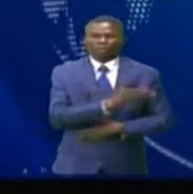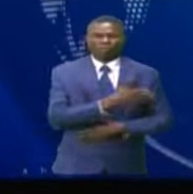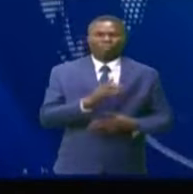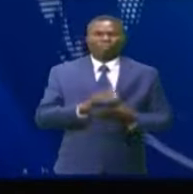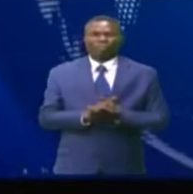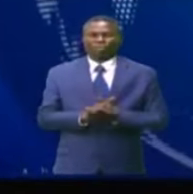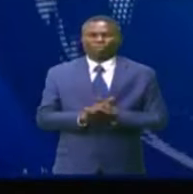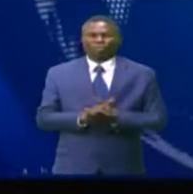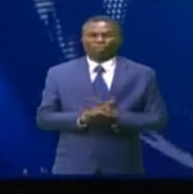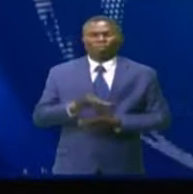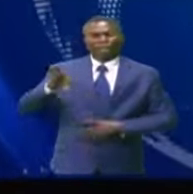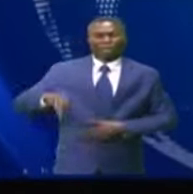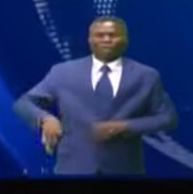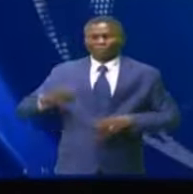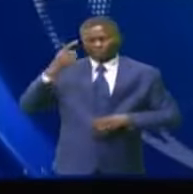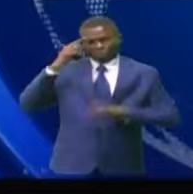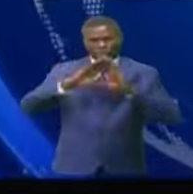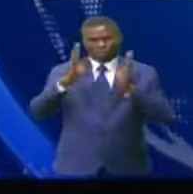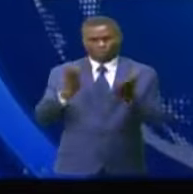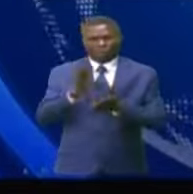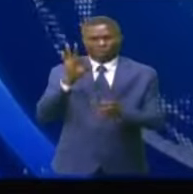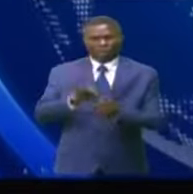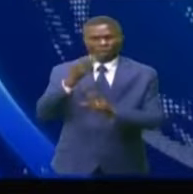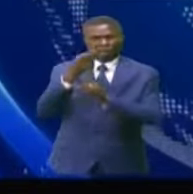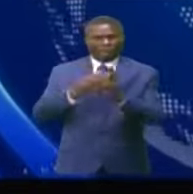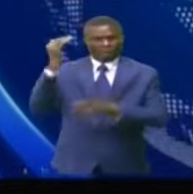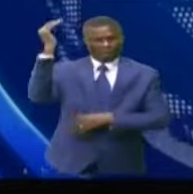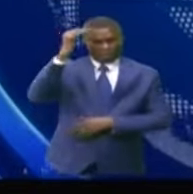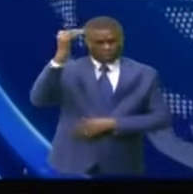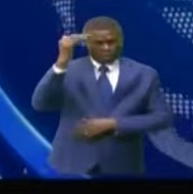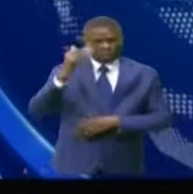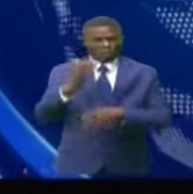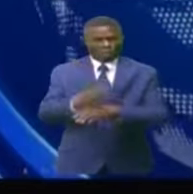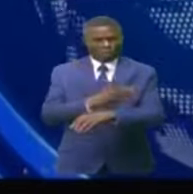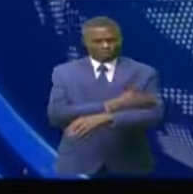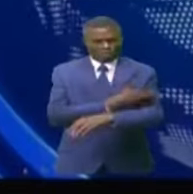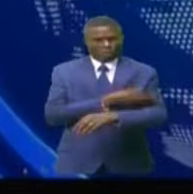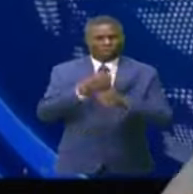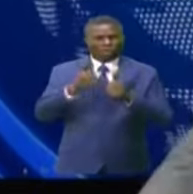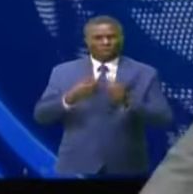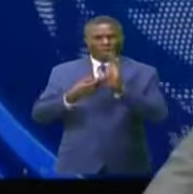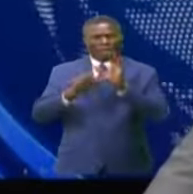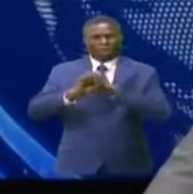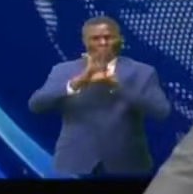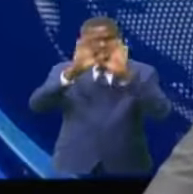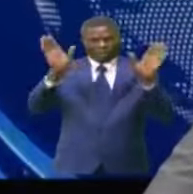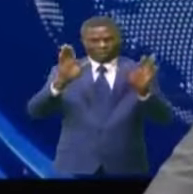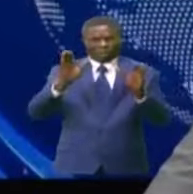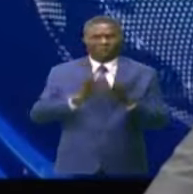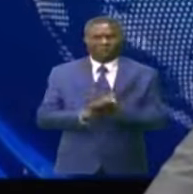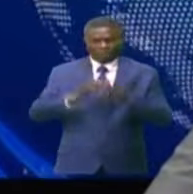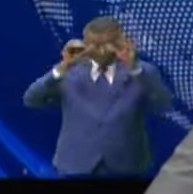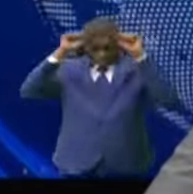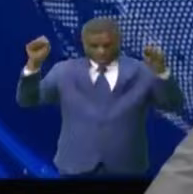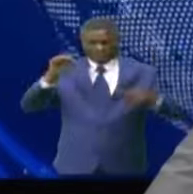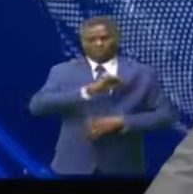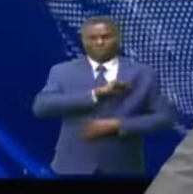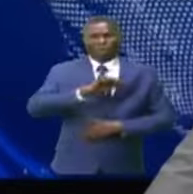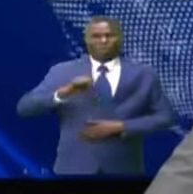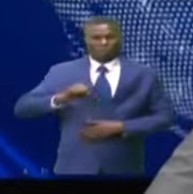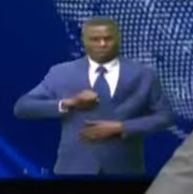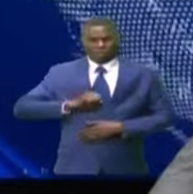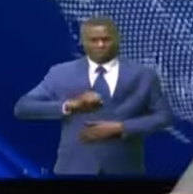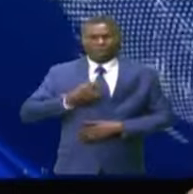va de l'intérêt de tous que les élections de décembre se déroulent en toute transparence. Modeste Obahati, président du Sénat,